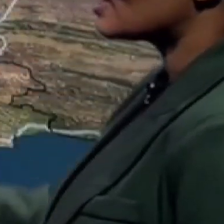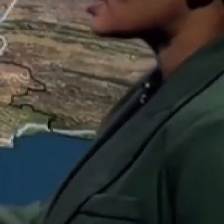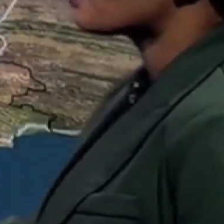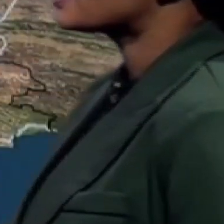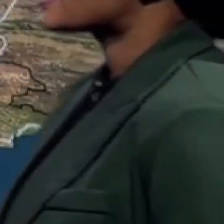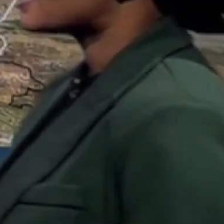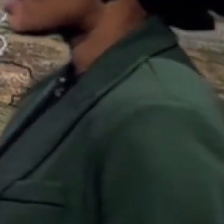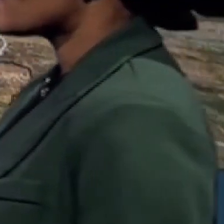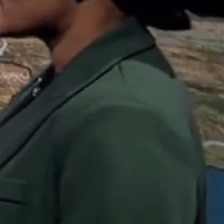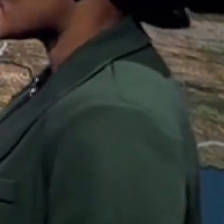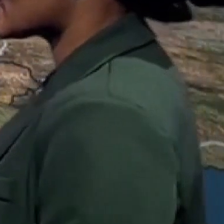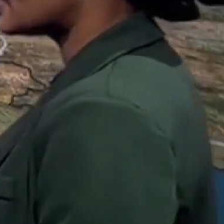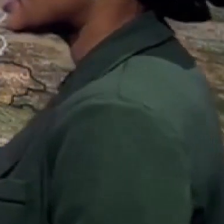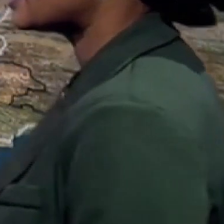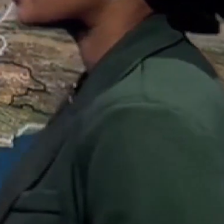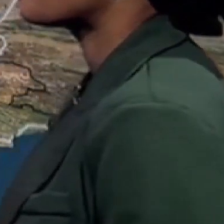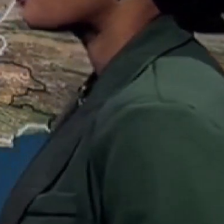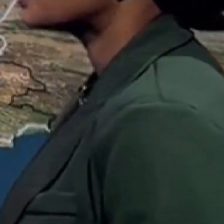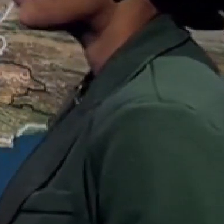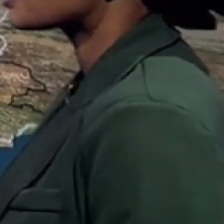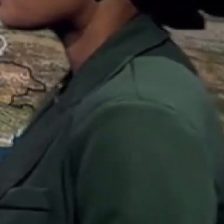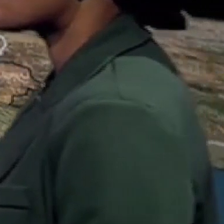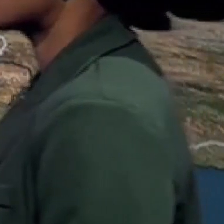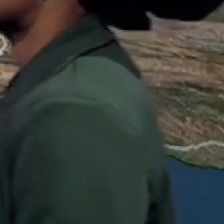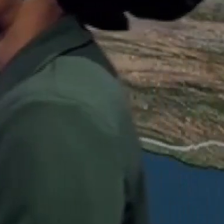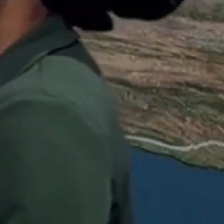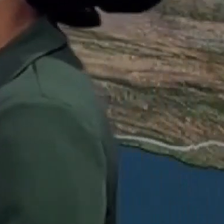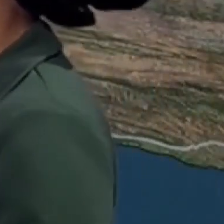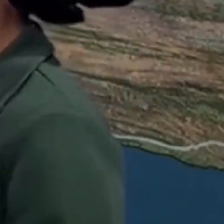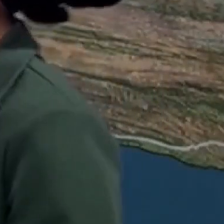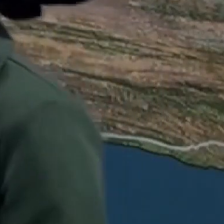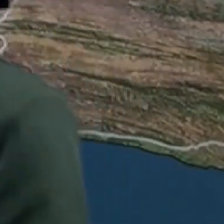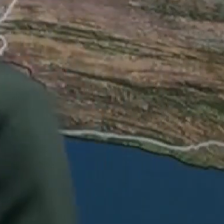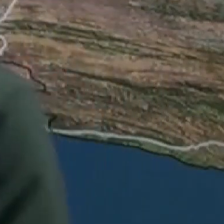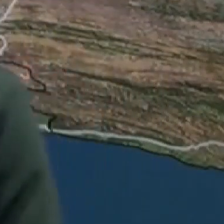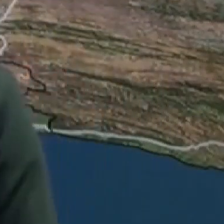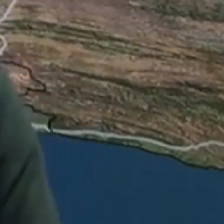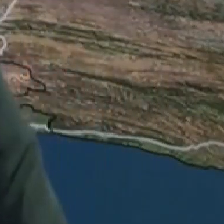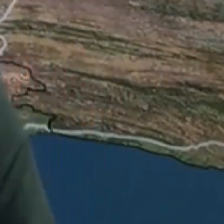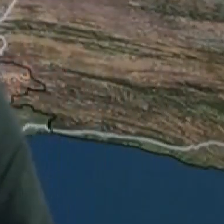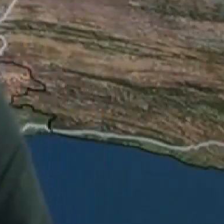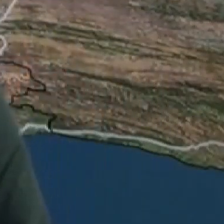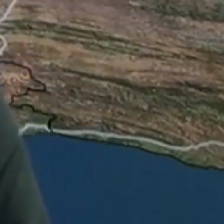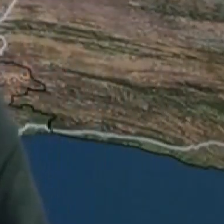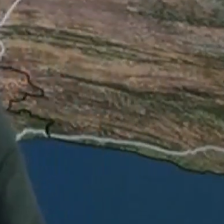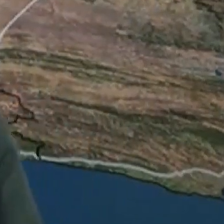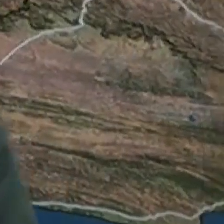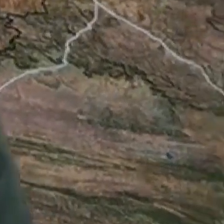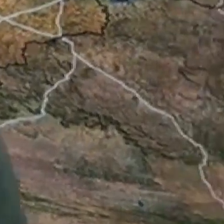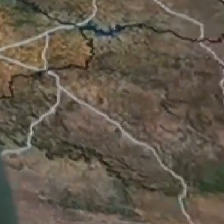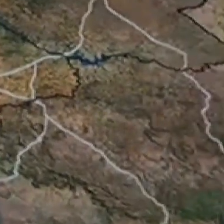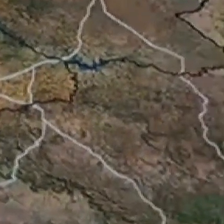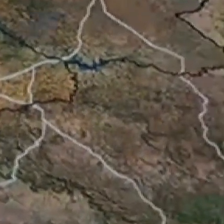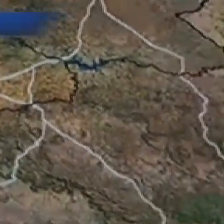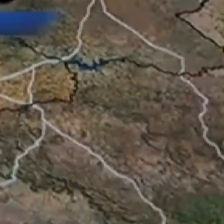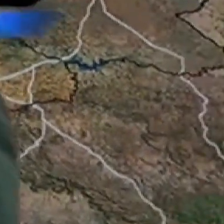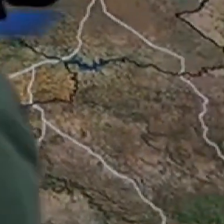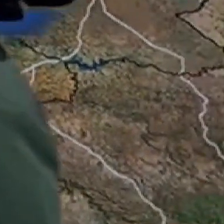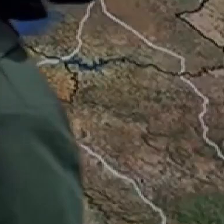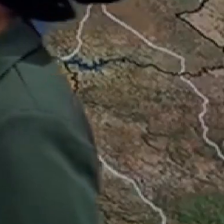go na le tlhabo letsatsi Riversdale ka digata di le 5 go a go di le 23 Worcester ka digata di le 5 go a go di le